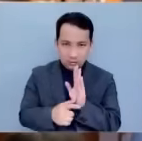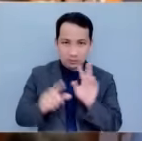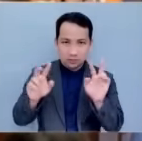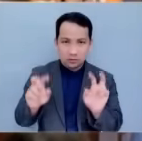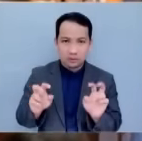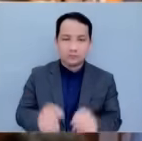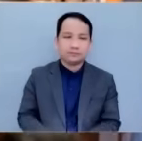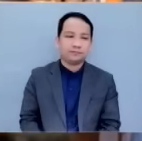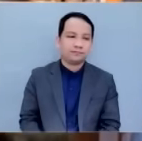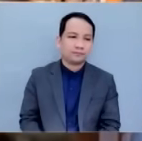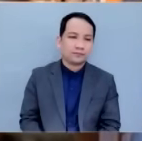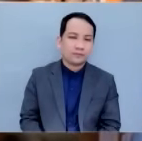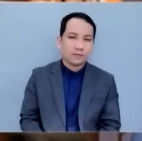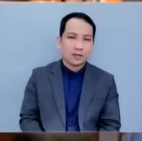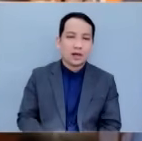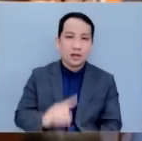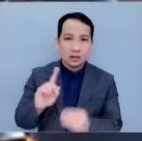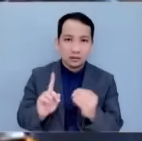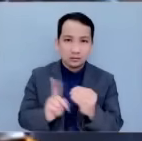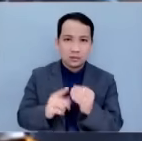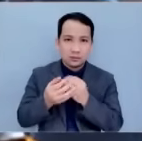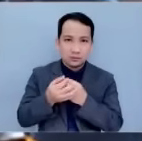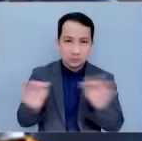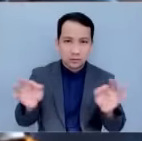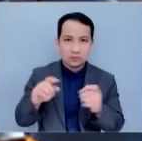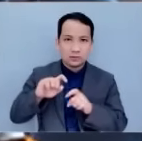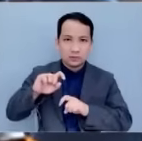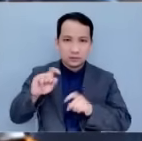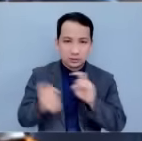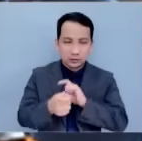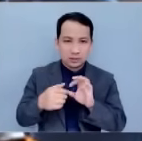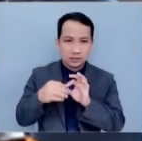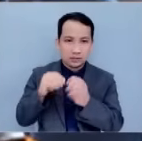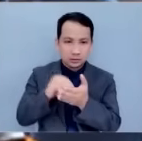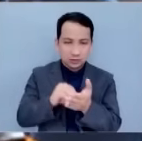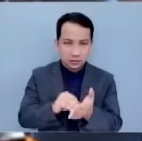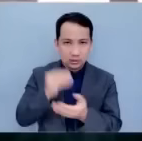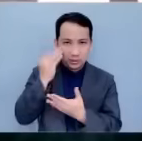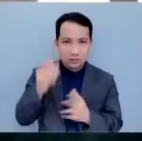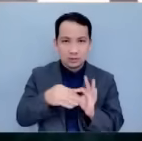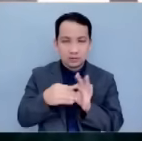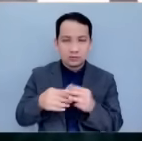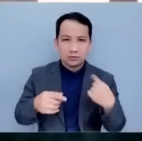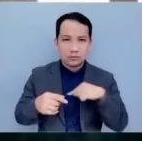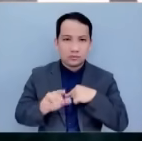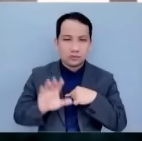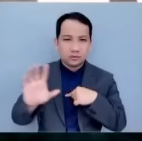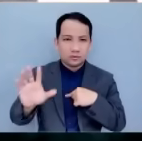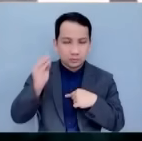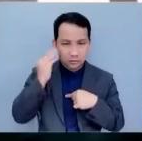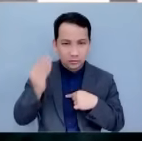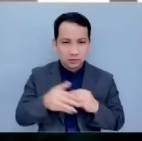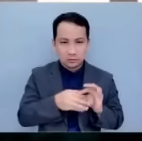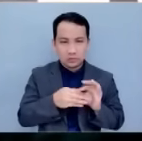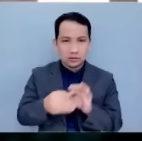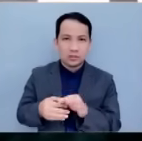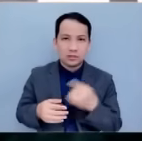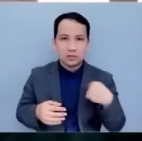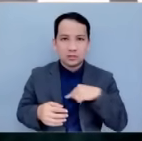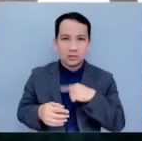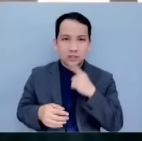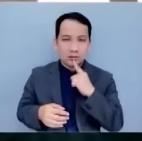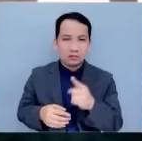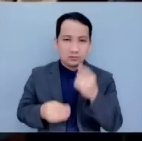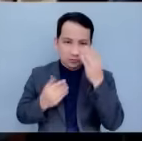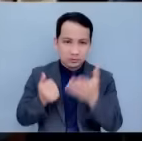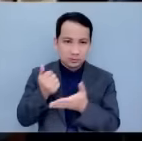Ito ay para malaya silang baguhin ang nakasaad na restrictions kung kailangan. Pabor naman dito ang Commission on Higher Education